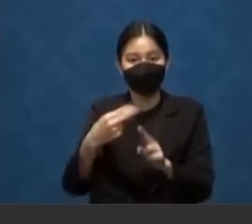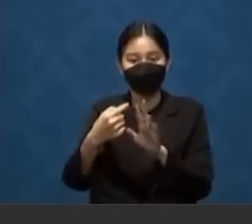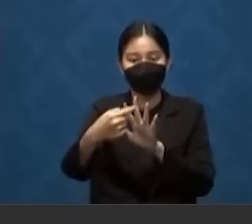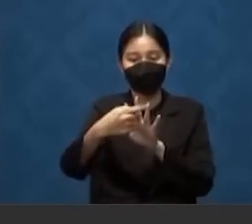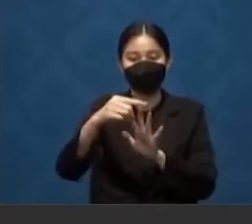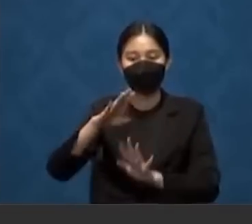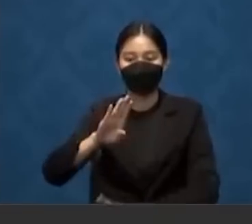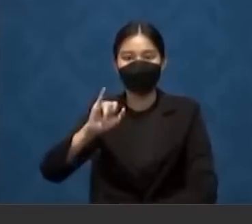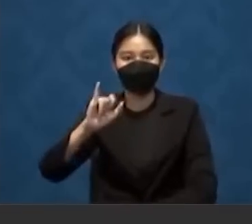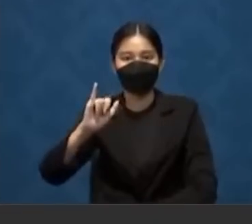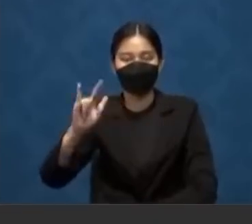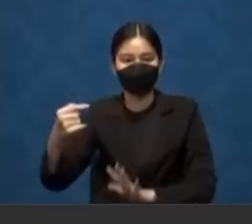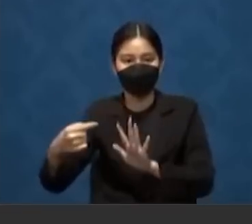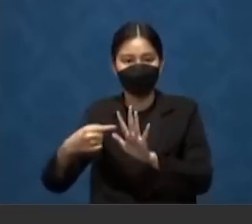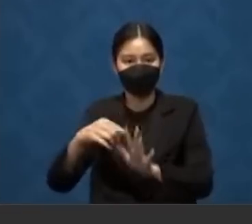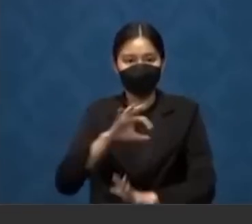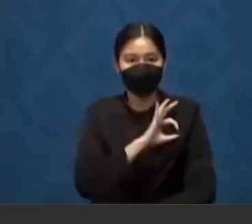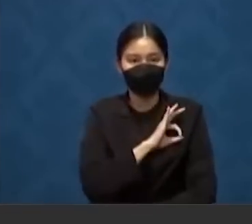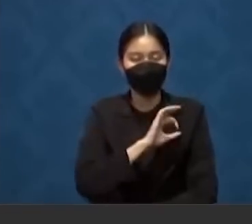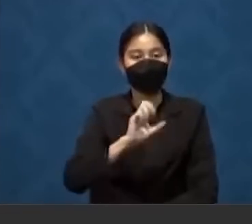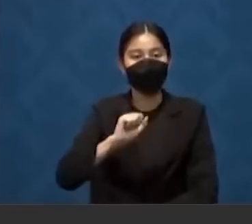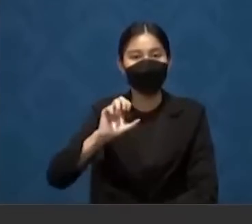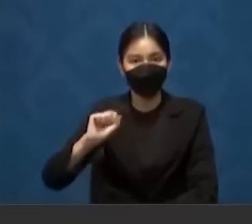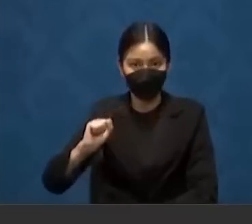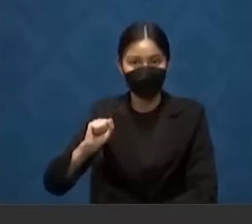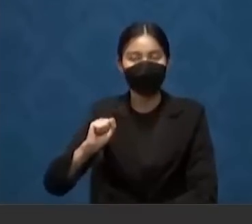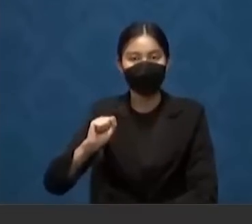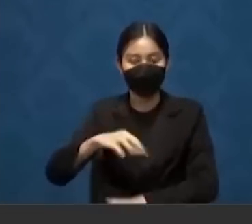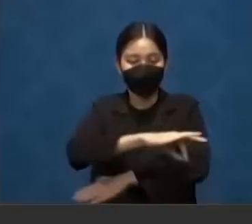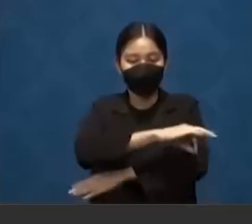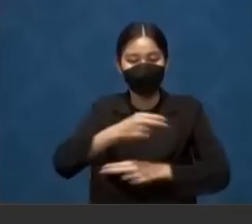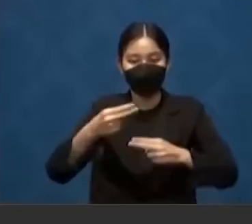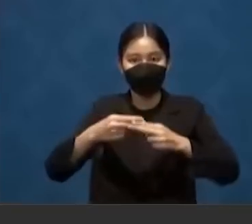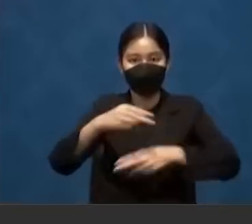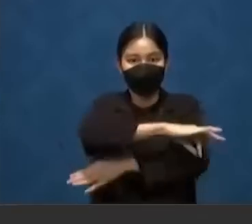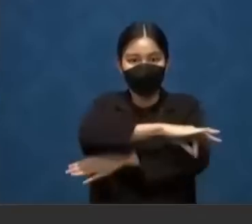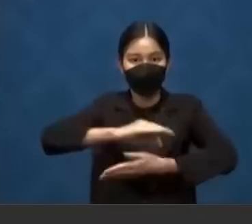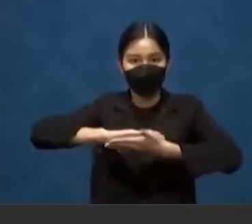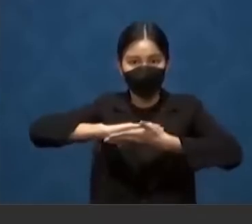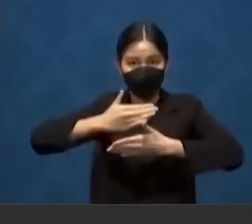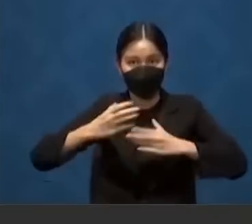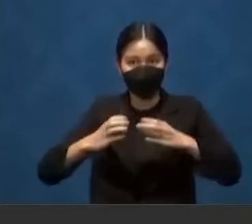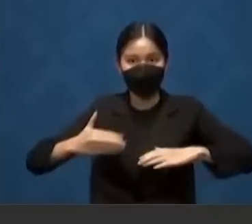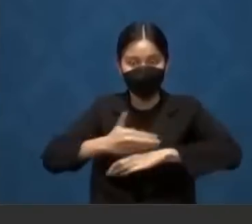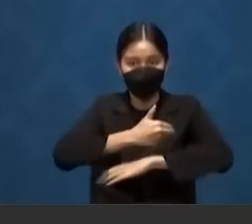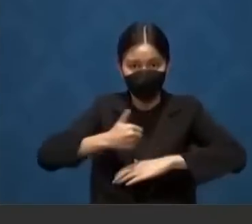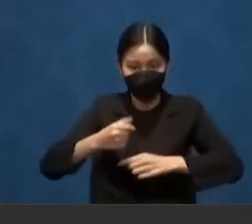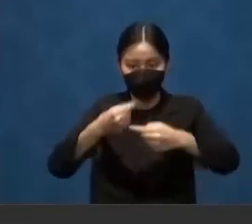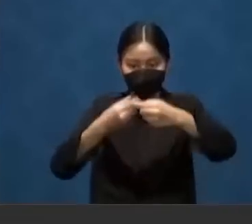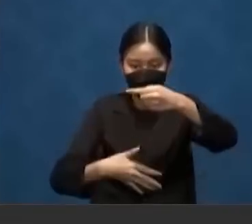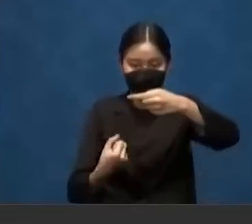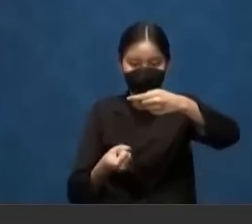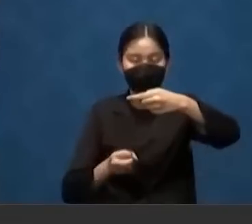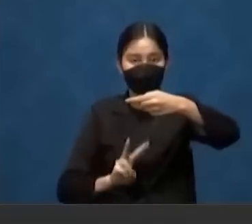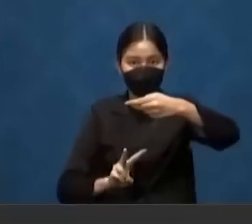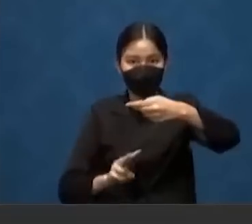าวเม็ยานันตะคว้างสมาชิสภาพูดแนรัสดร แบบบญชีรายชื่อของพักรวมพลัง ลำดับที่